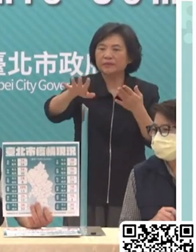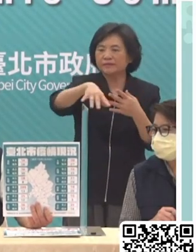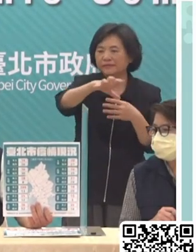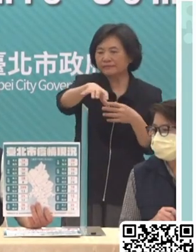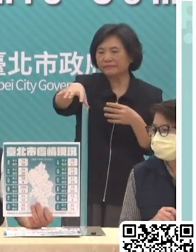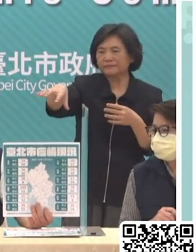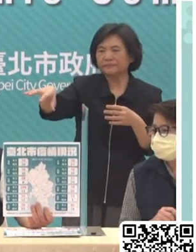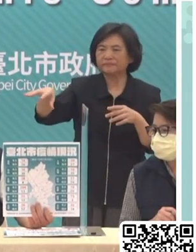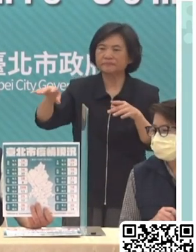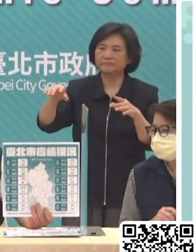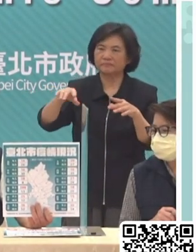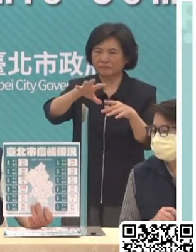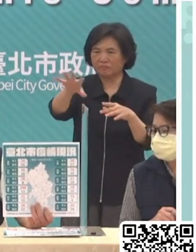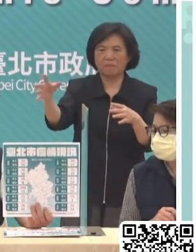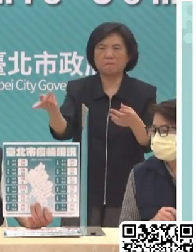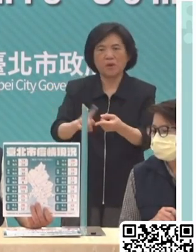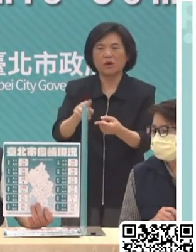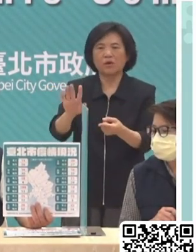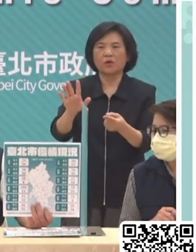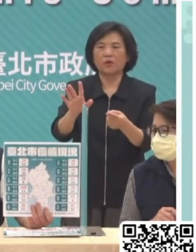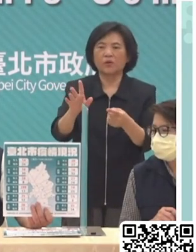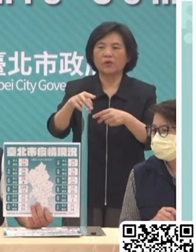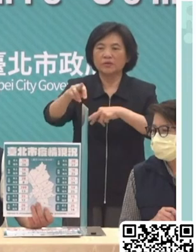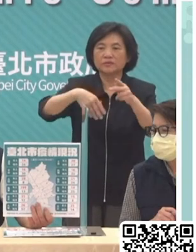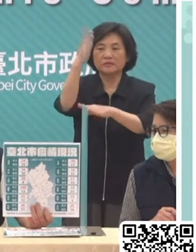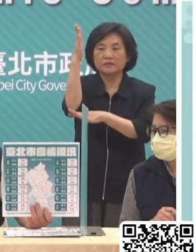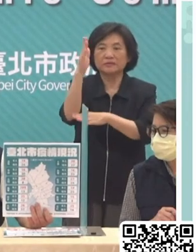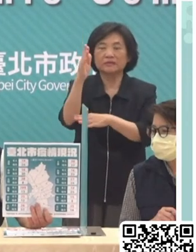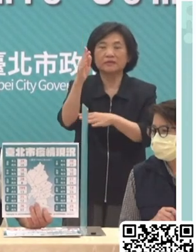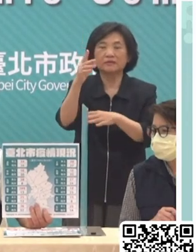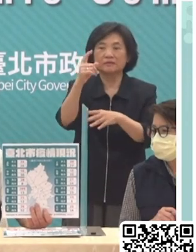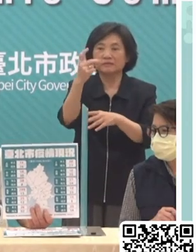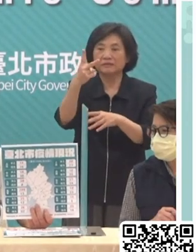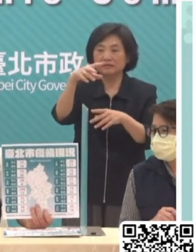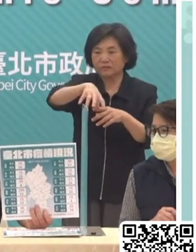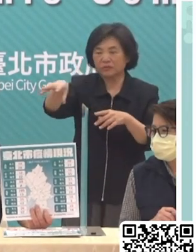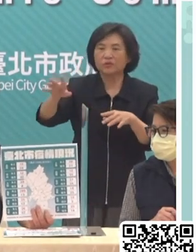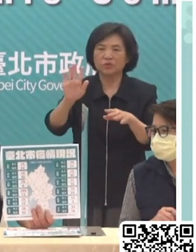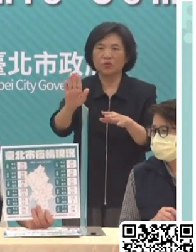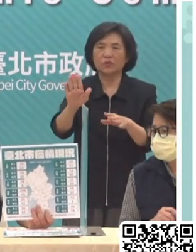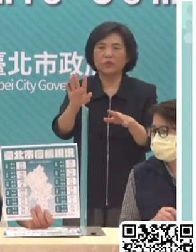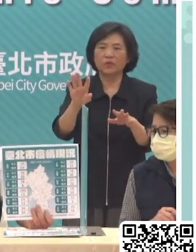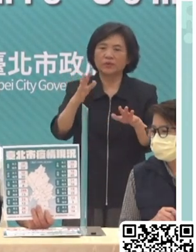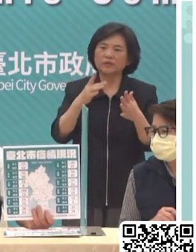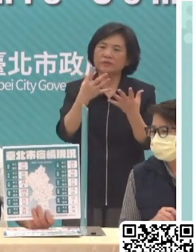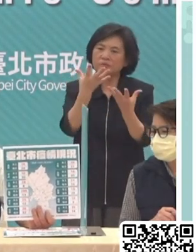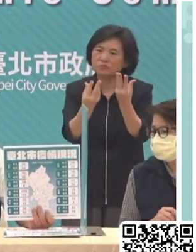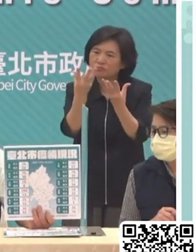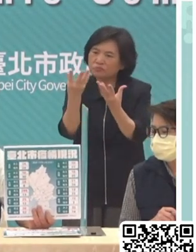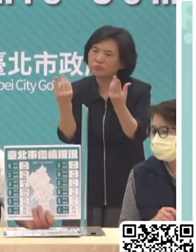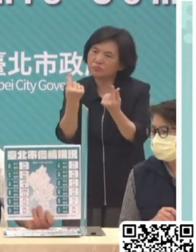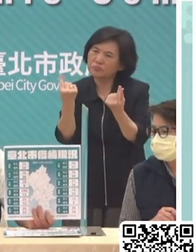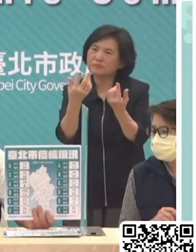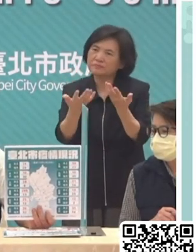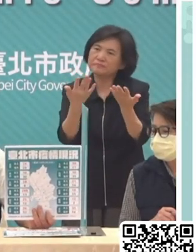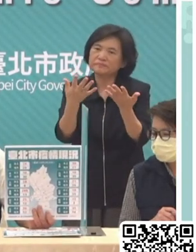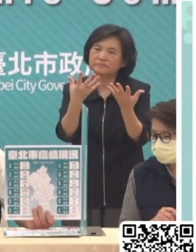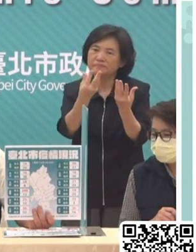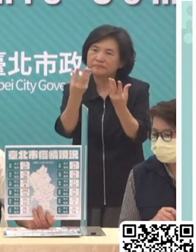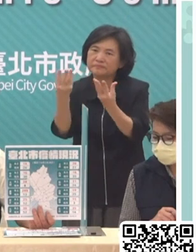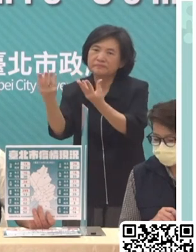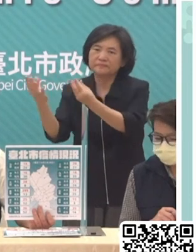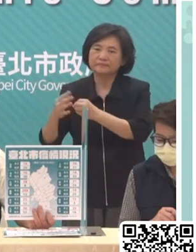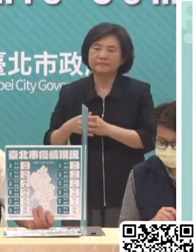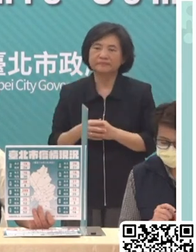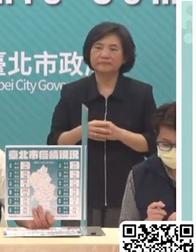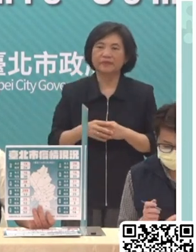个行政区都有，还有它看起来蛮平均的。他说是这样，因为这个已经